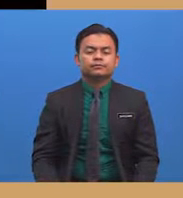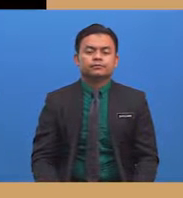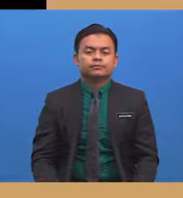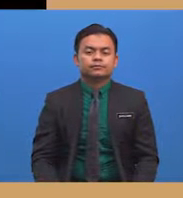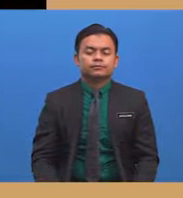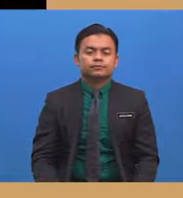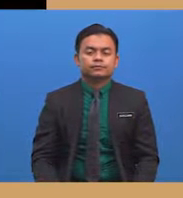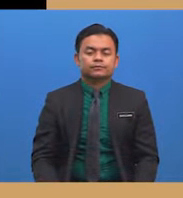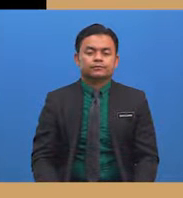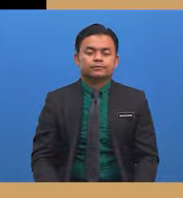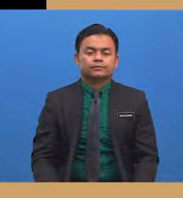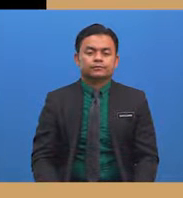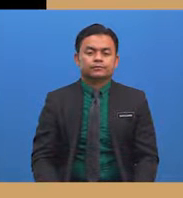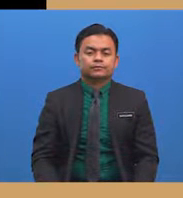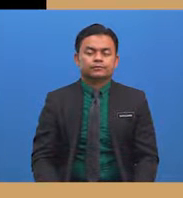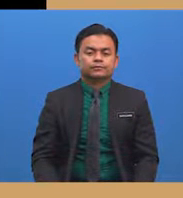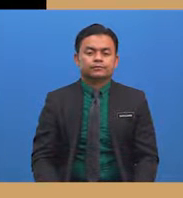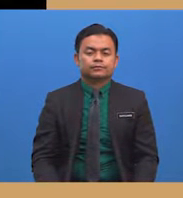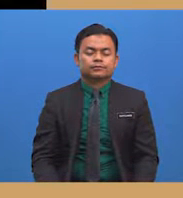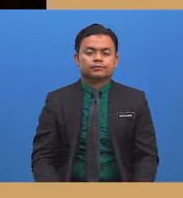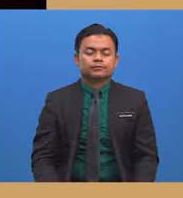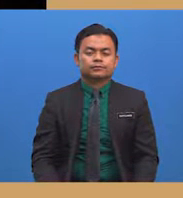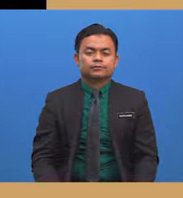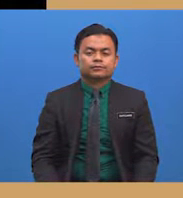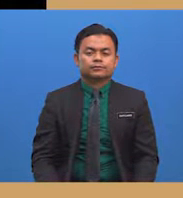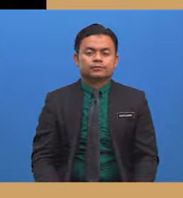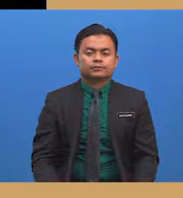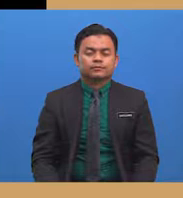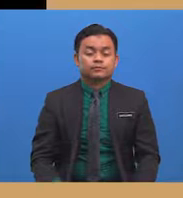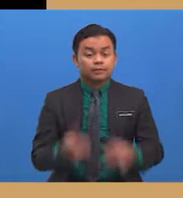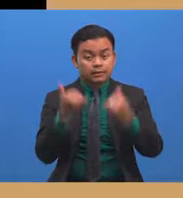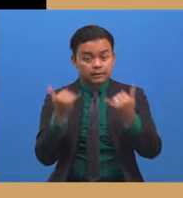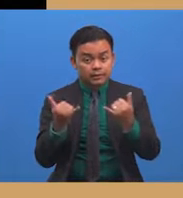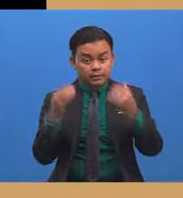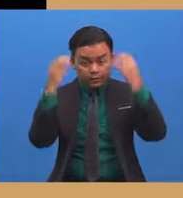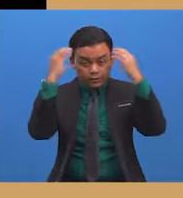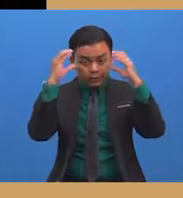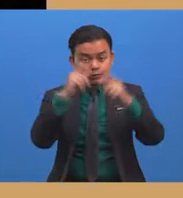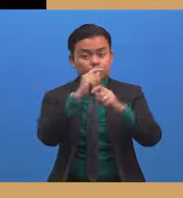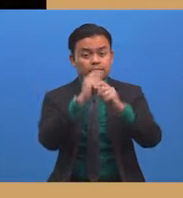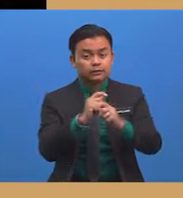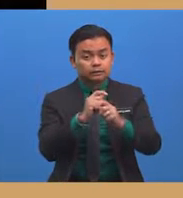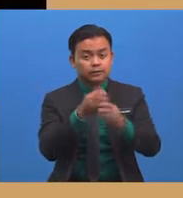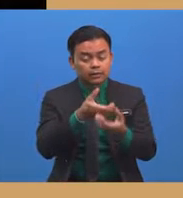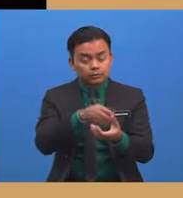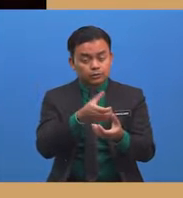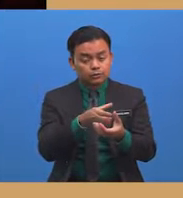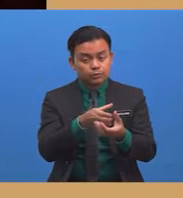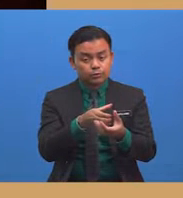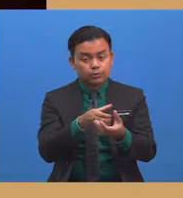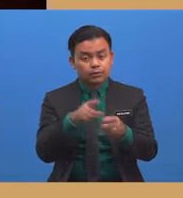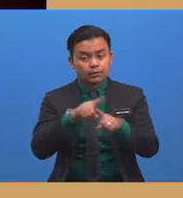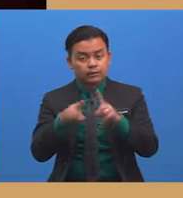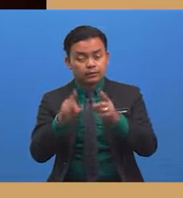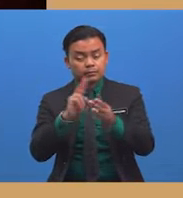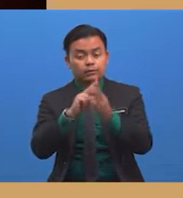berbentuk seperti kotak pula. Sekarang cikgu tetapkan kedudukan lampu suluh. Cikgu hanya ubah-ubahkan